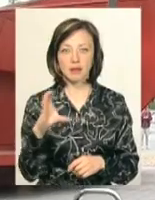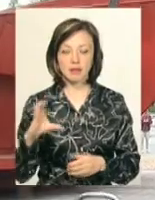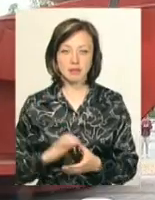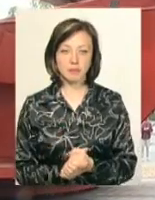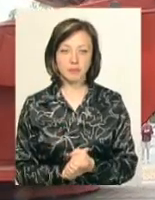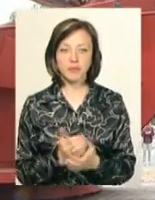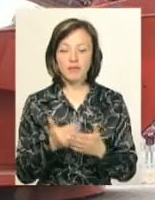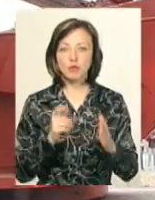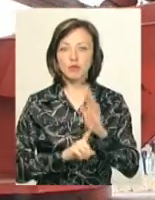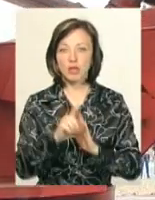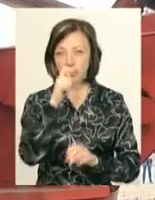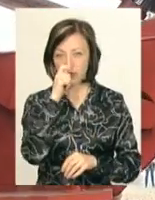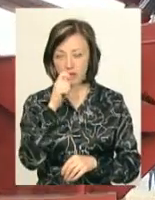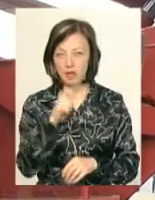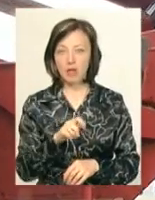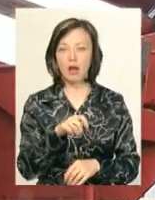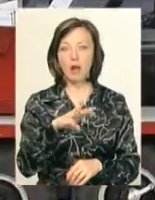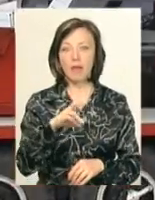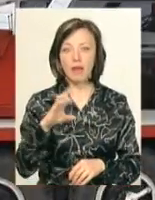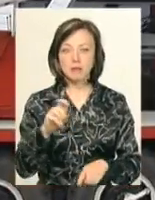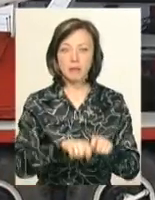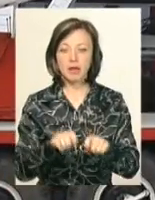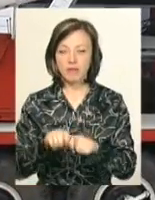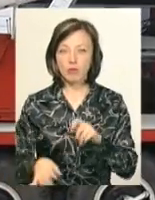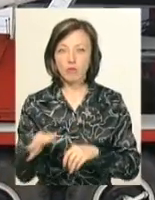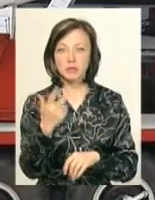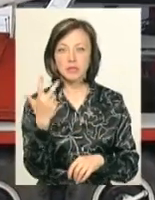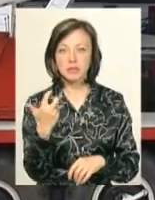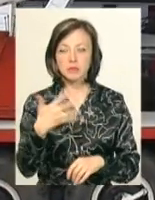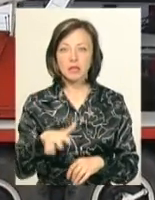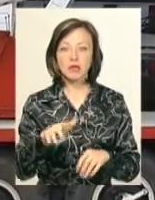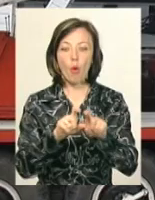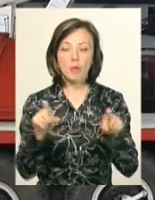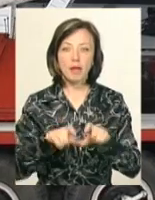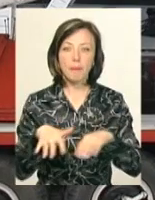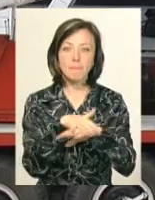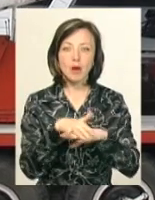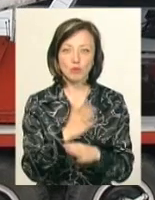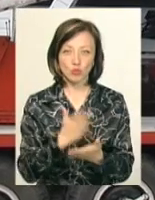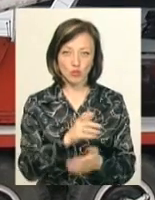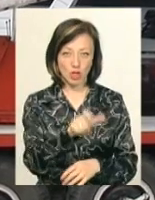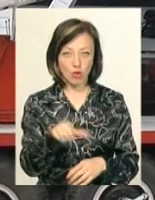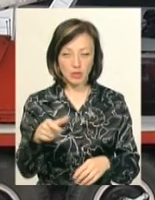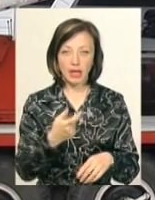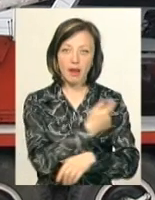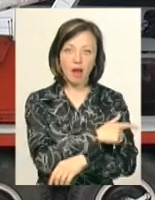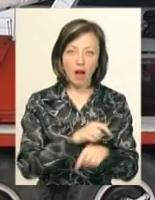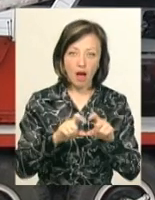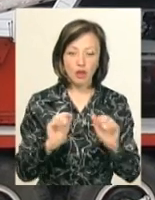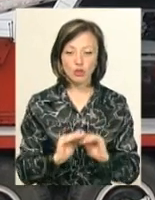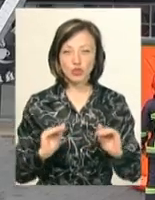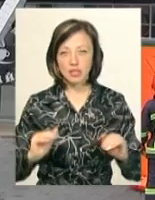Яцух. Від початку квітня надзвичайники відомства перевірили на Хмельниччині 350 об'єктів масового скупчення людей. Це лікарні, дошкільні